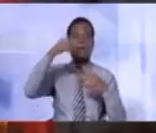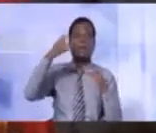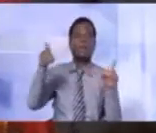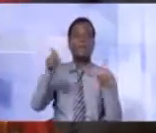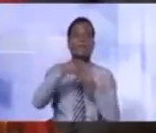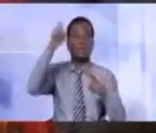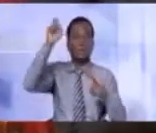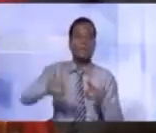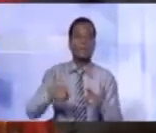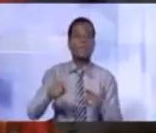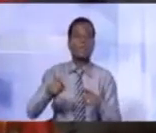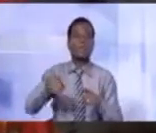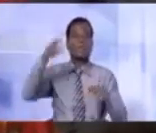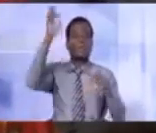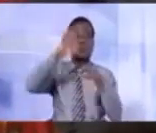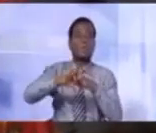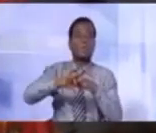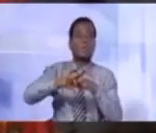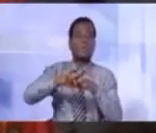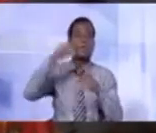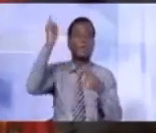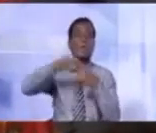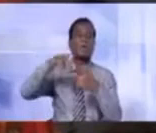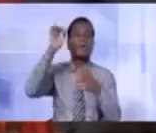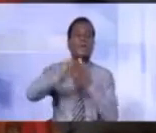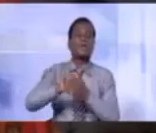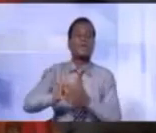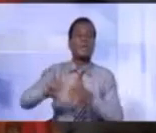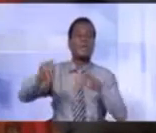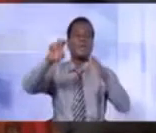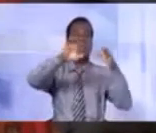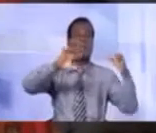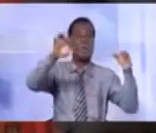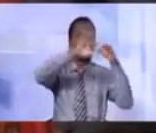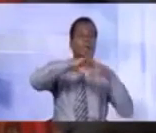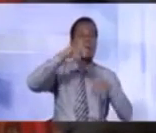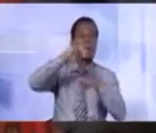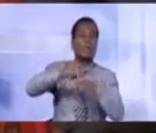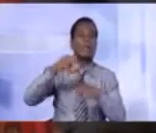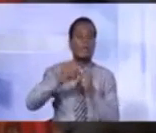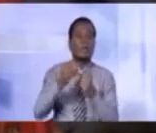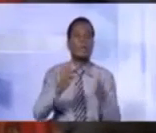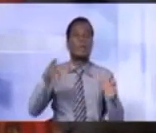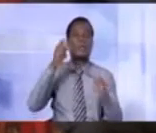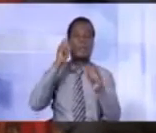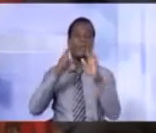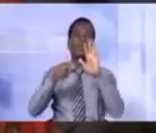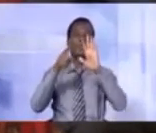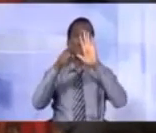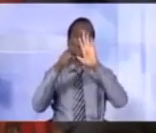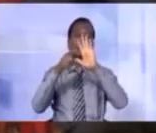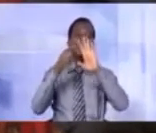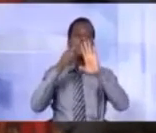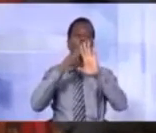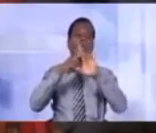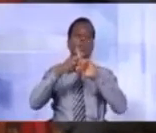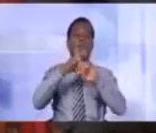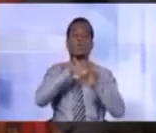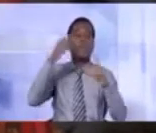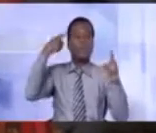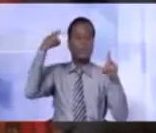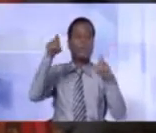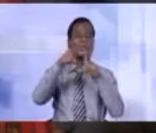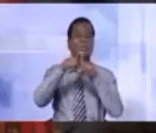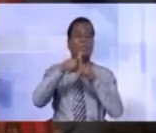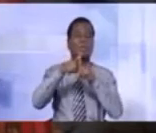de participer à cette réconciliation de manière positive et un seul a d'ailleurs